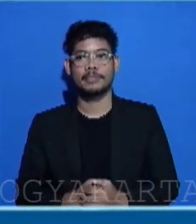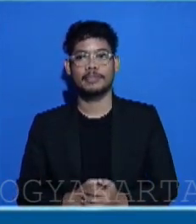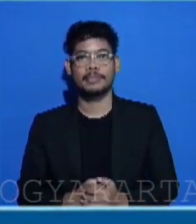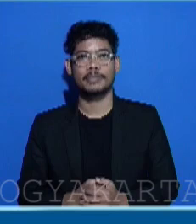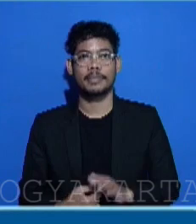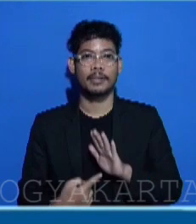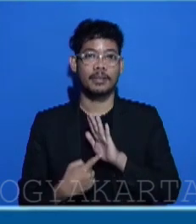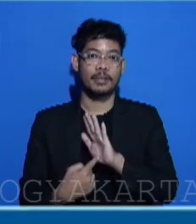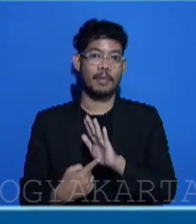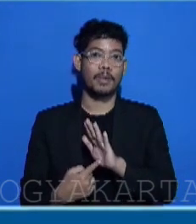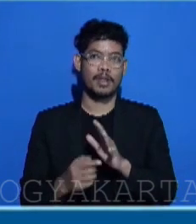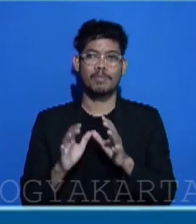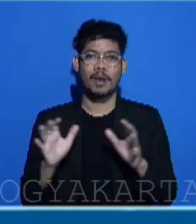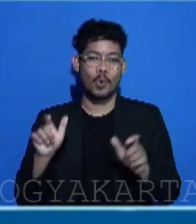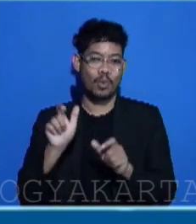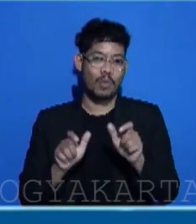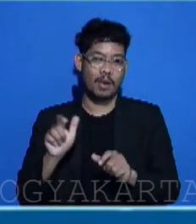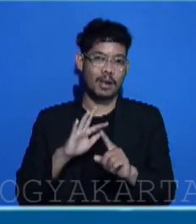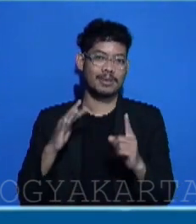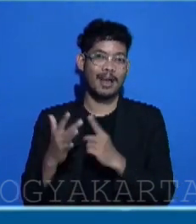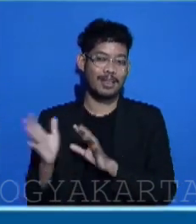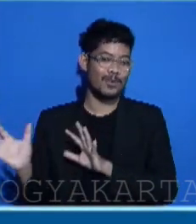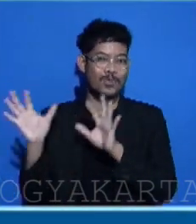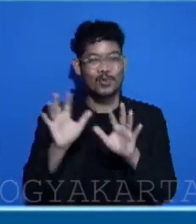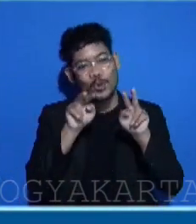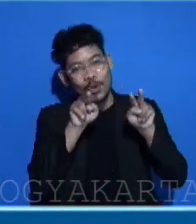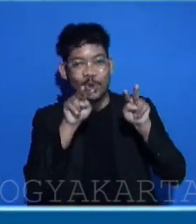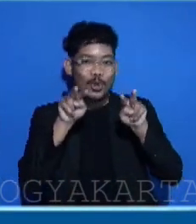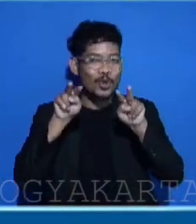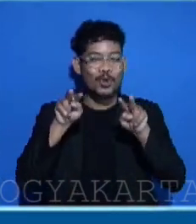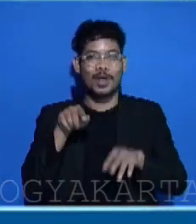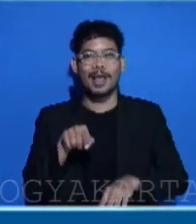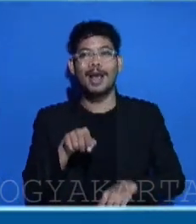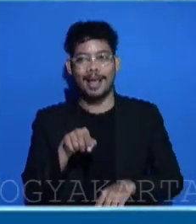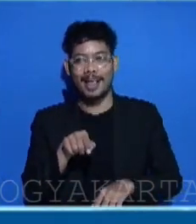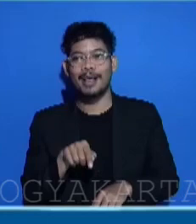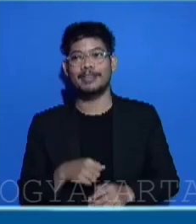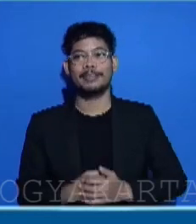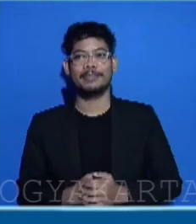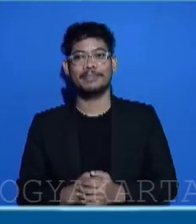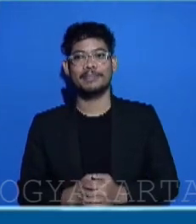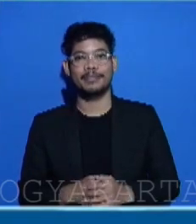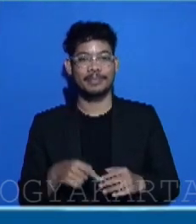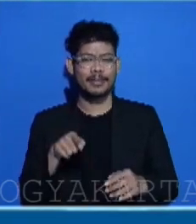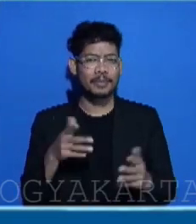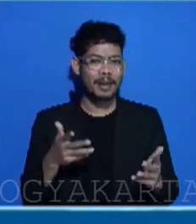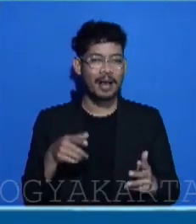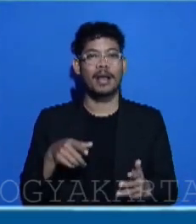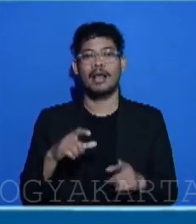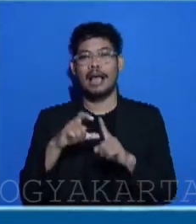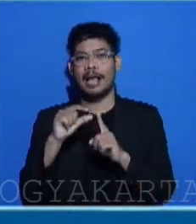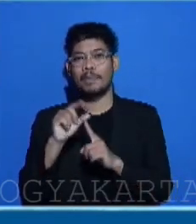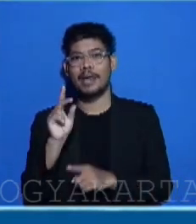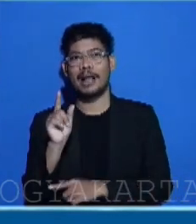Didi pun sengkuyung dining warganing DPR RI gandum pardiman minum kopi yang ingkang